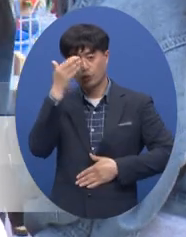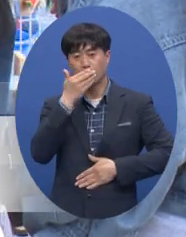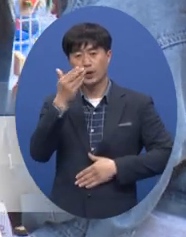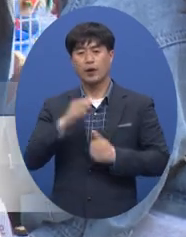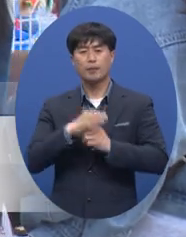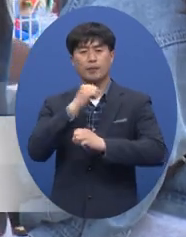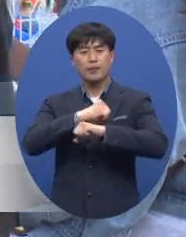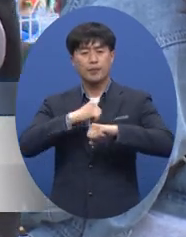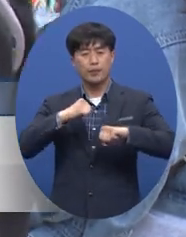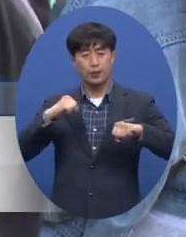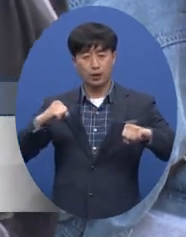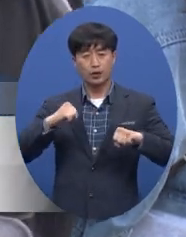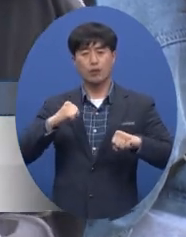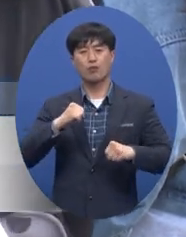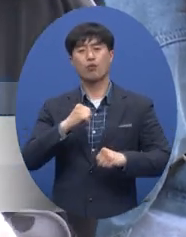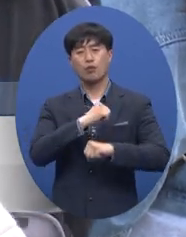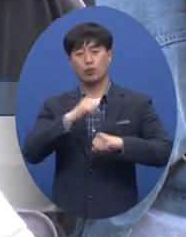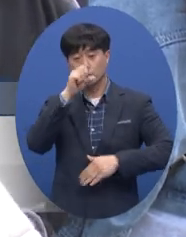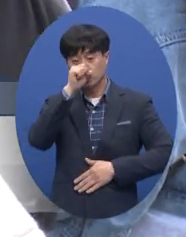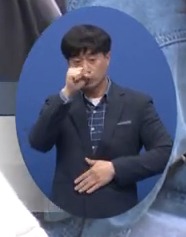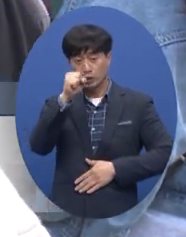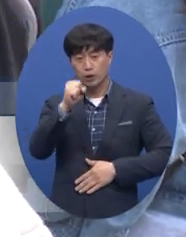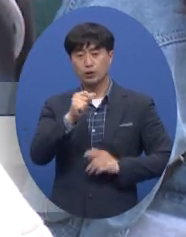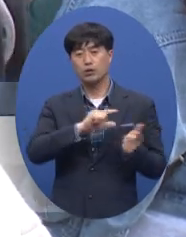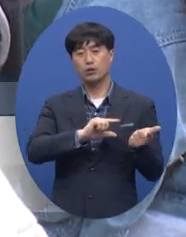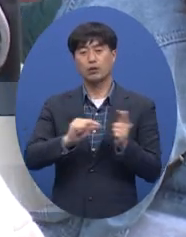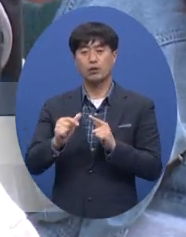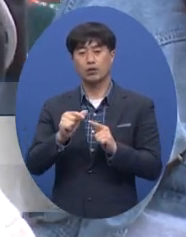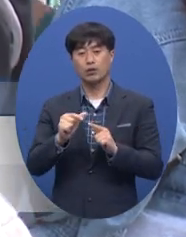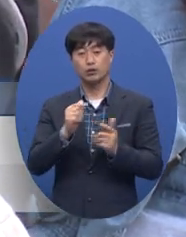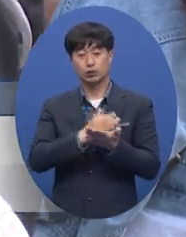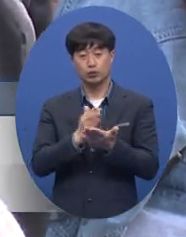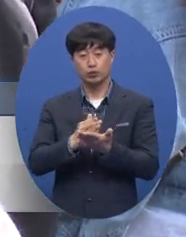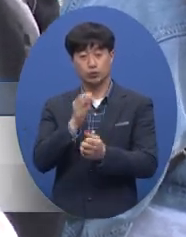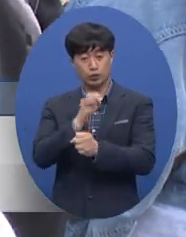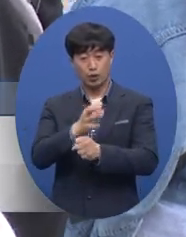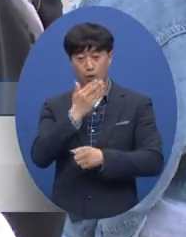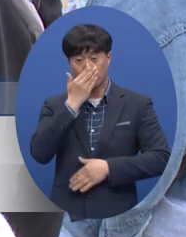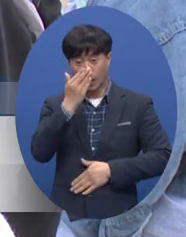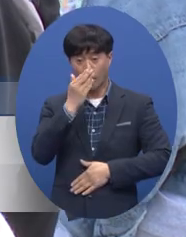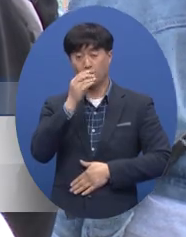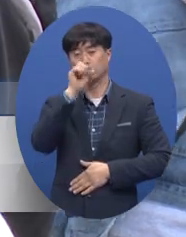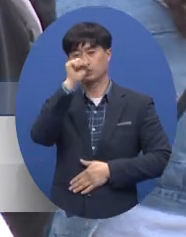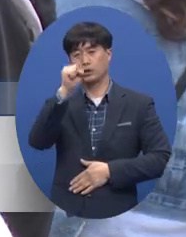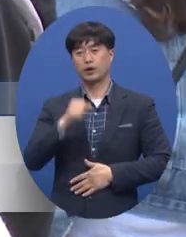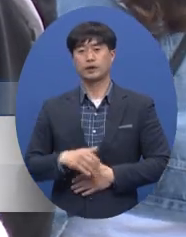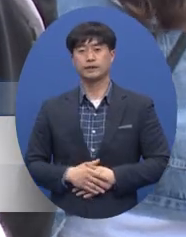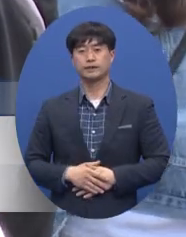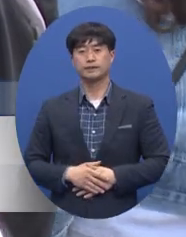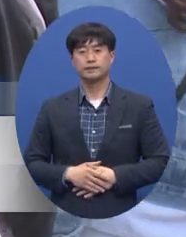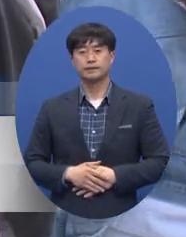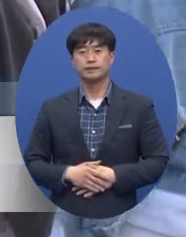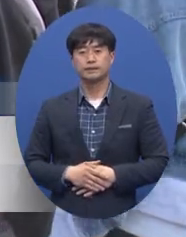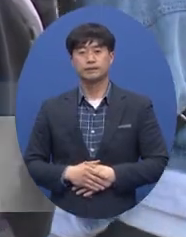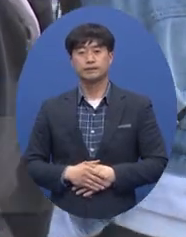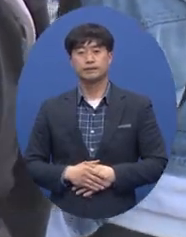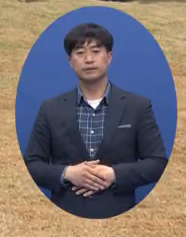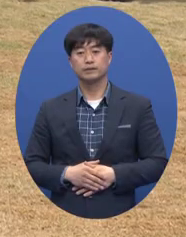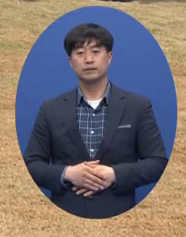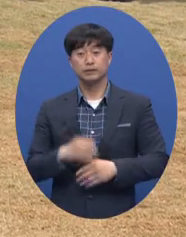여기 평화광장이 장소가 넓고 좋고요. 그다음에 여러 가지 종류를 살수 있어서 너무